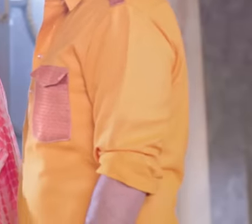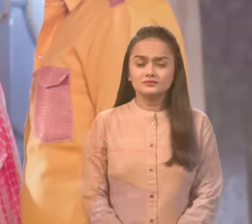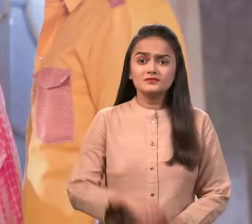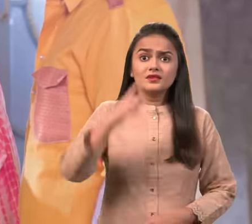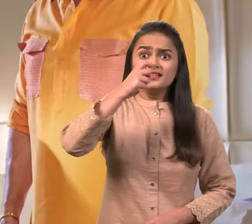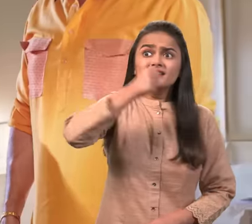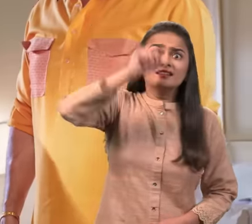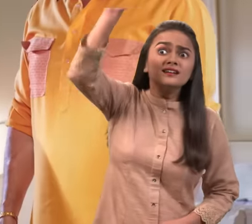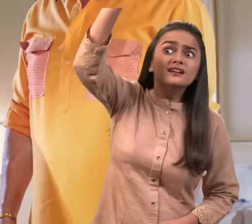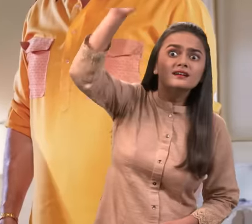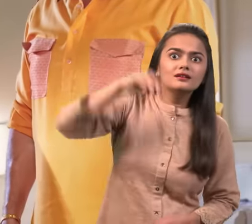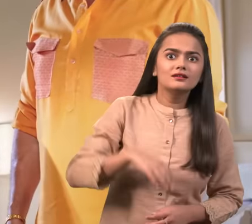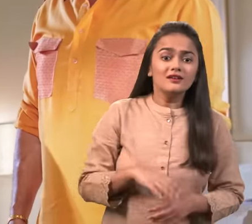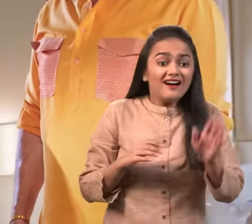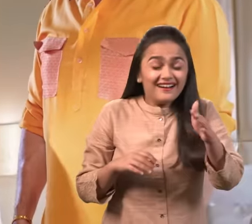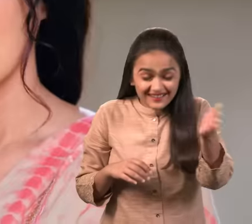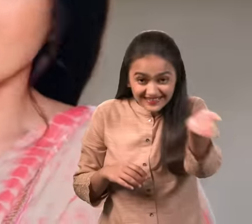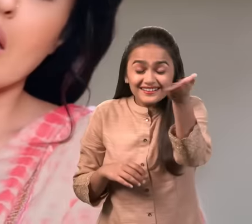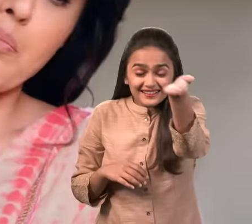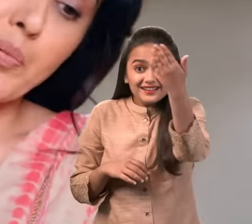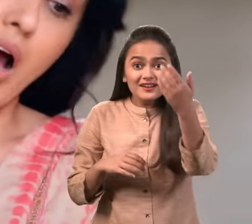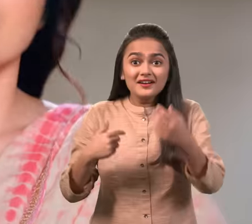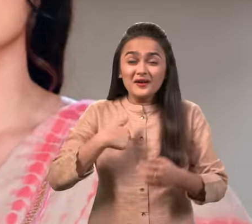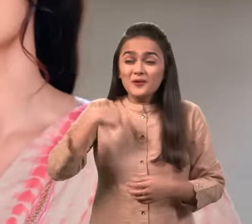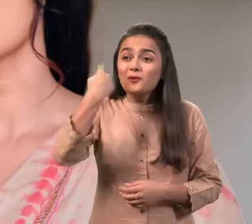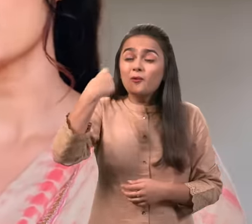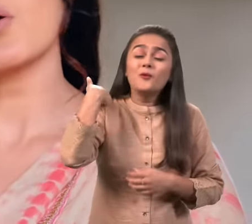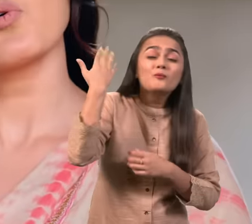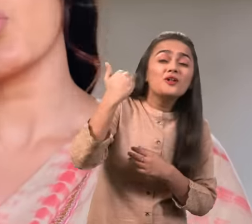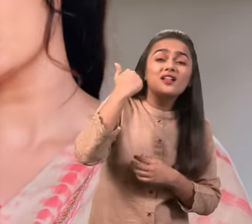प्रीता जी चलो जाकर देख तेरी